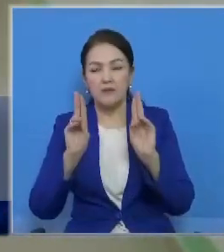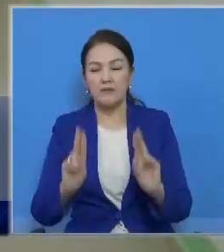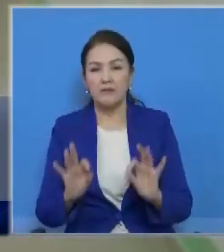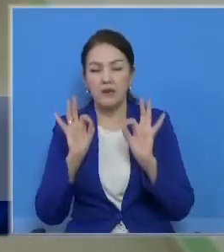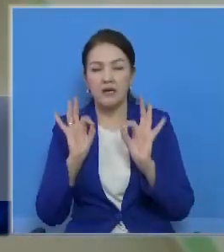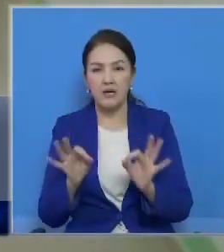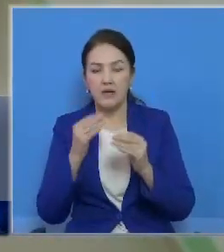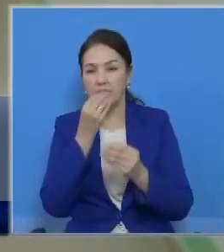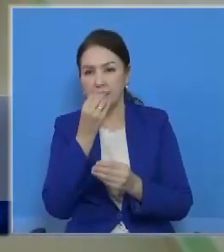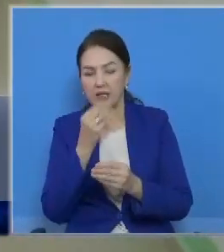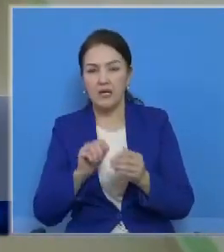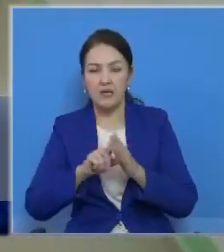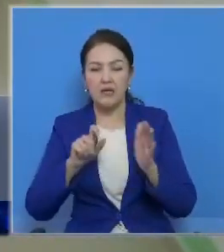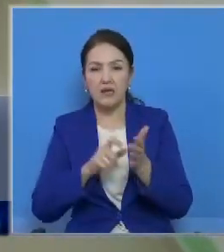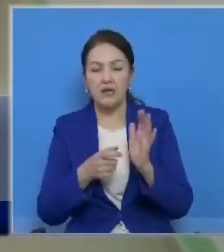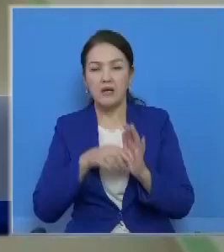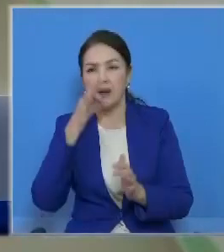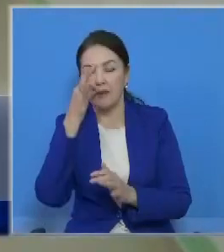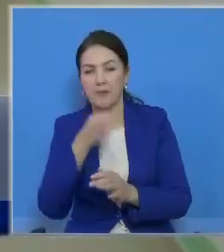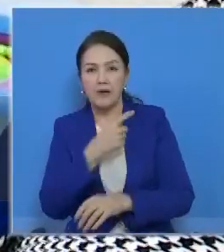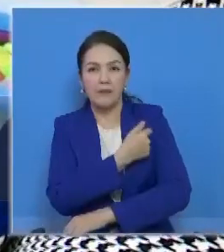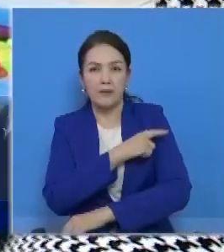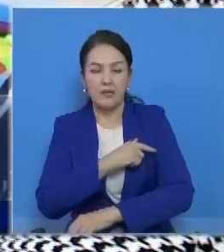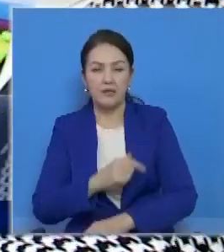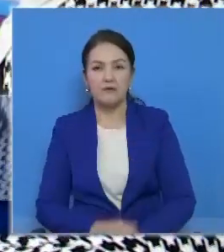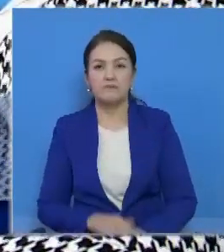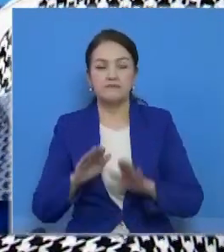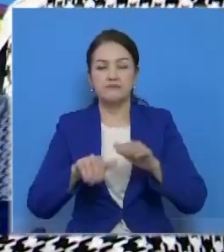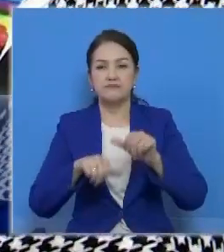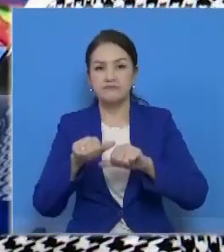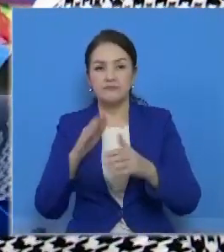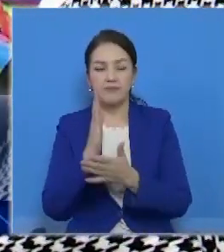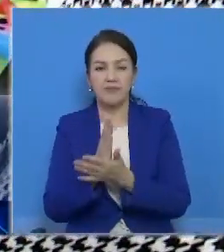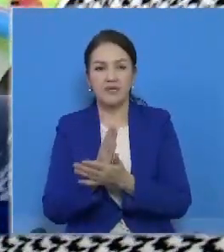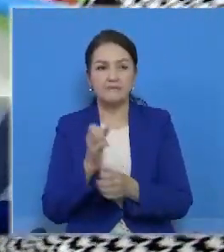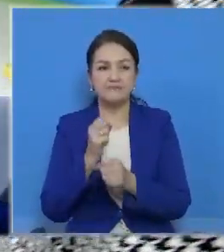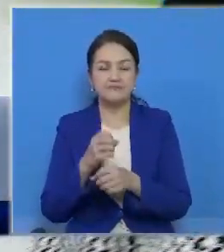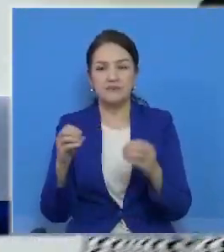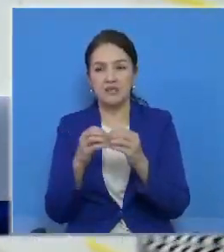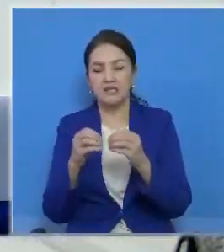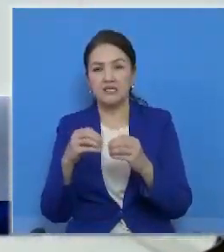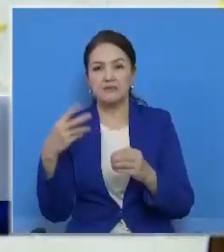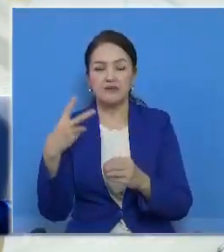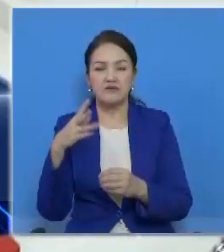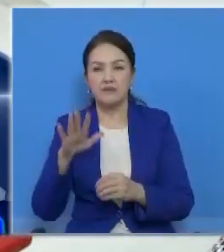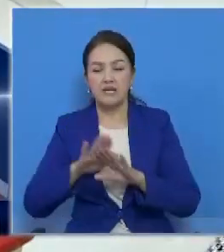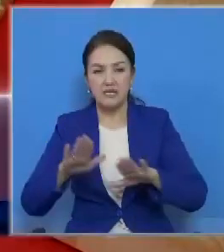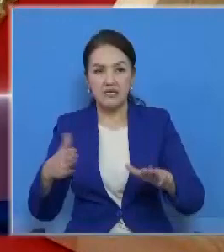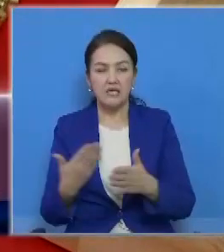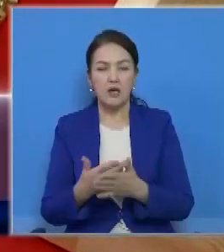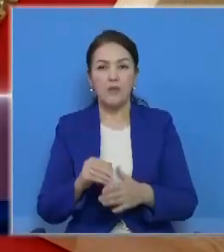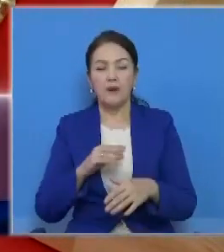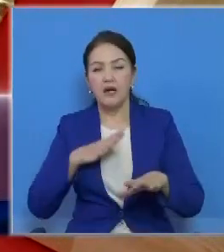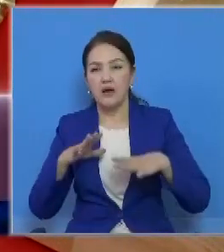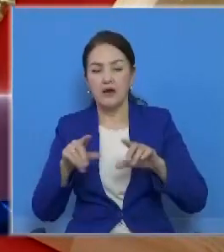правильным питанием открыли медпункт с очень опытной медсестрой в детском саду будет образовано 10 групп по 25 детей отдельно открыли